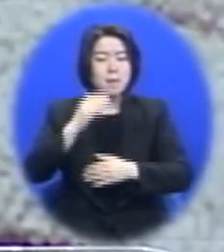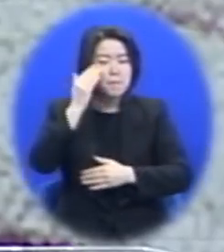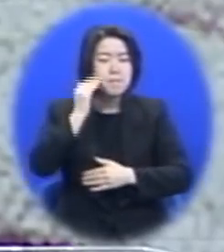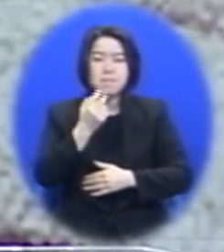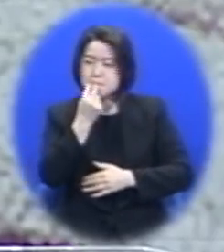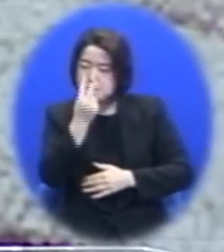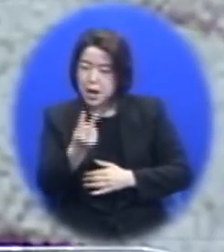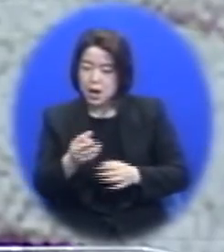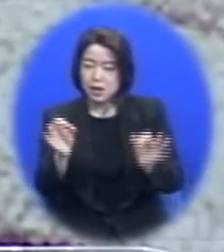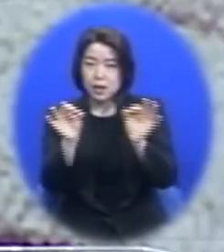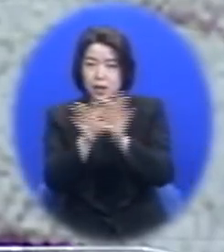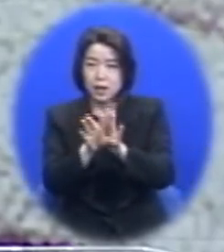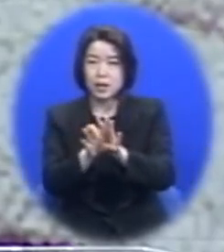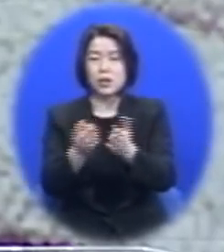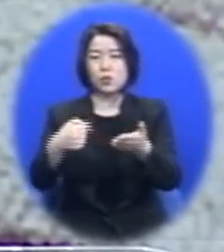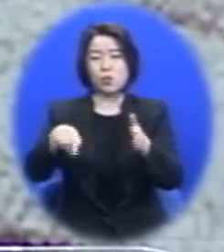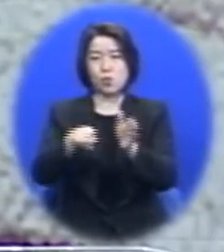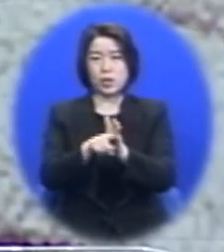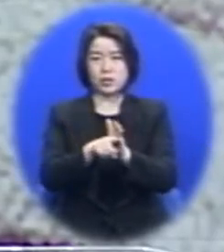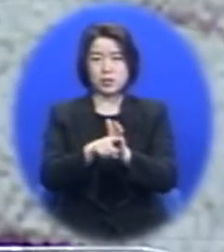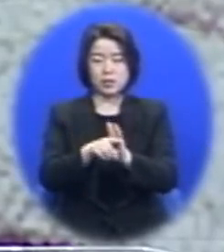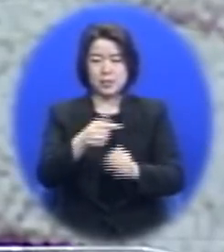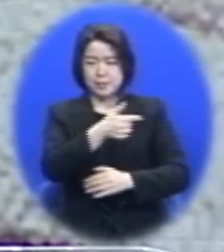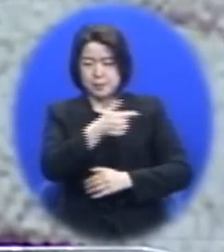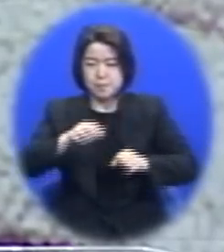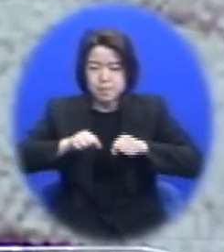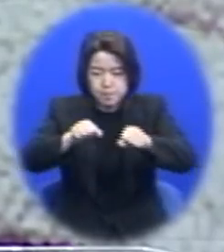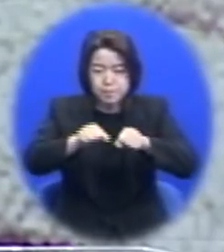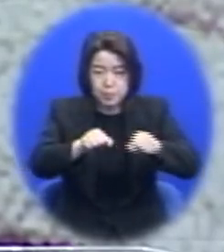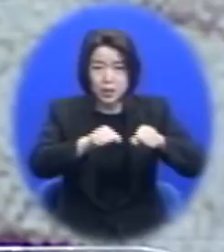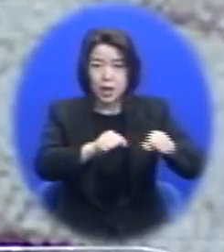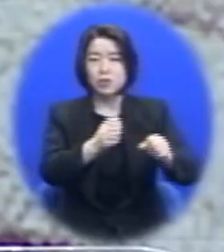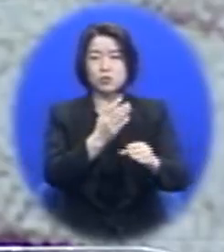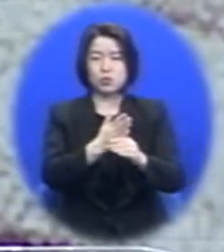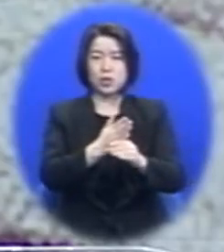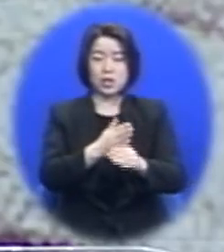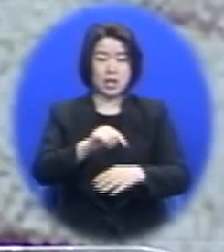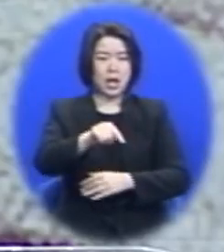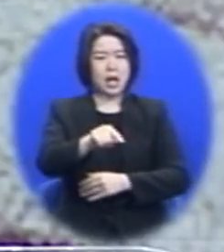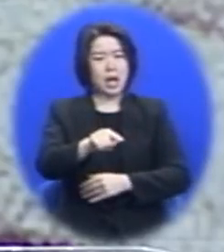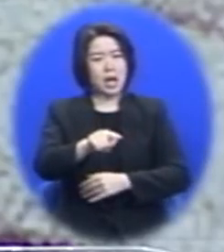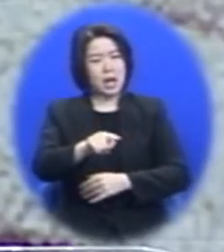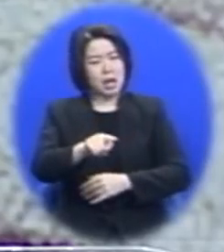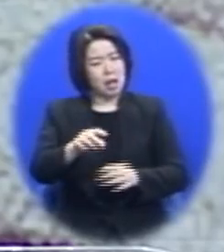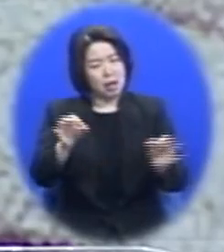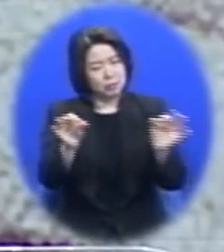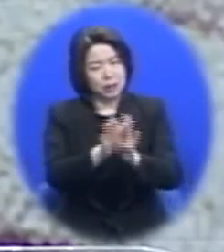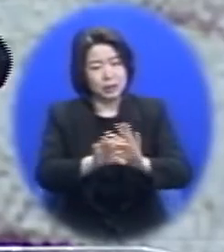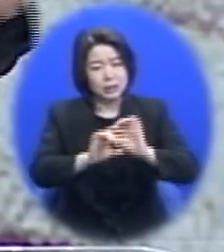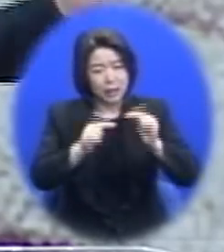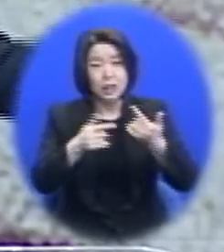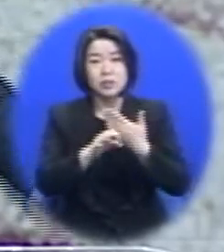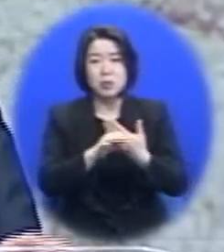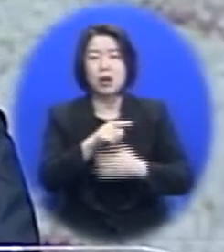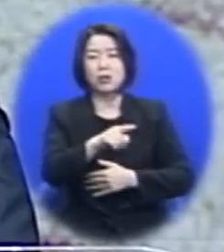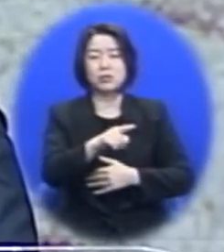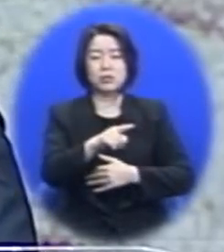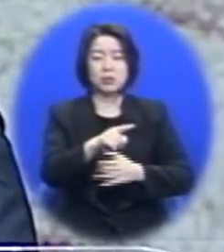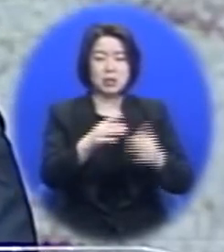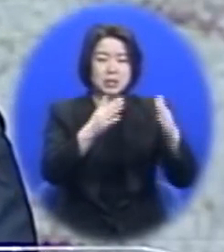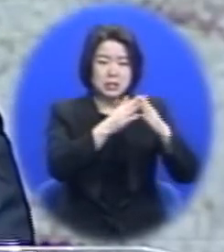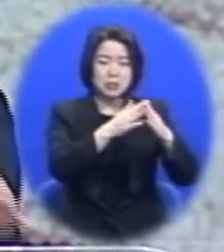곰팡이를 제거하기 위해서 대 청소를 하다가 도무지 자신이 없으면 그러면 가구를 다 내다